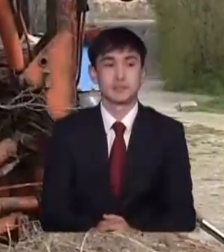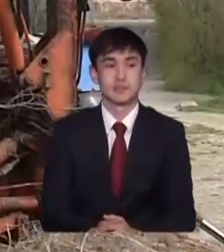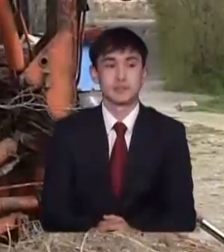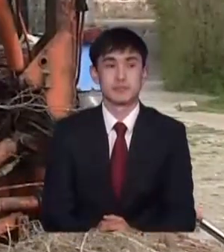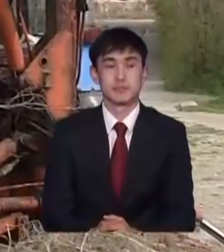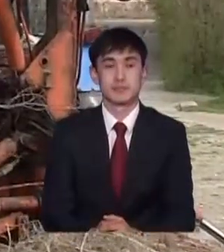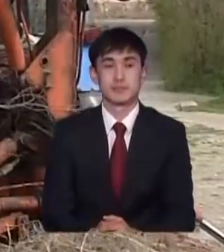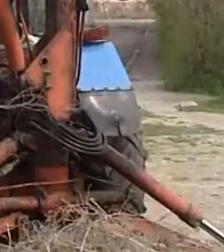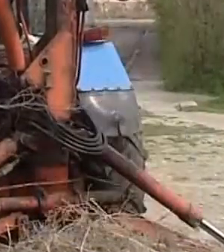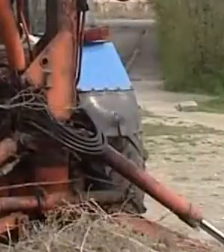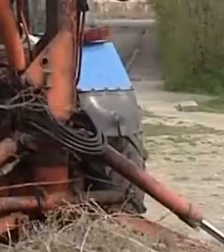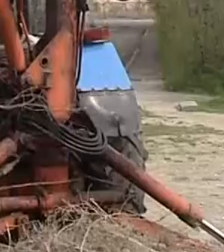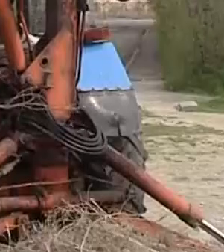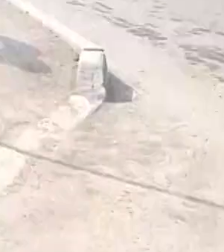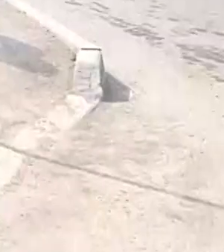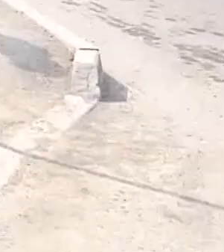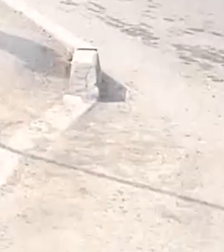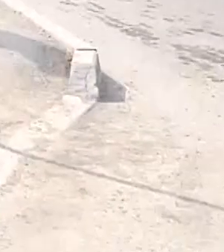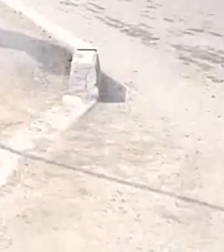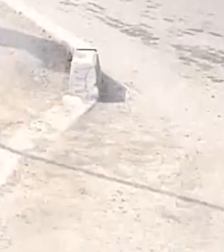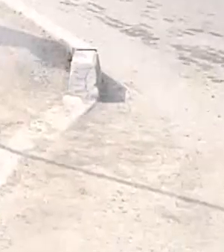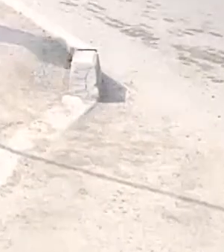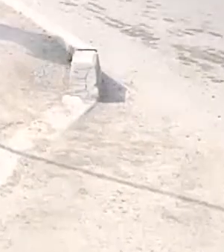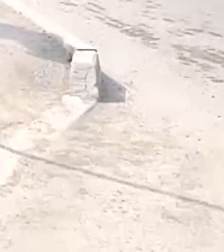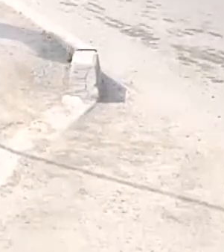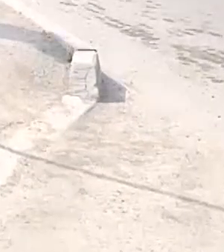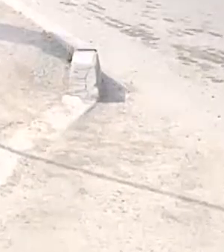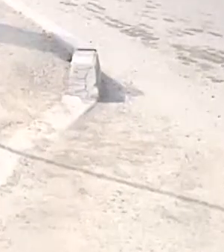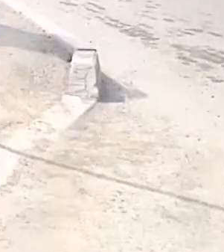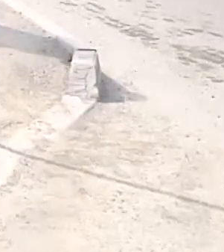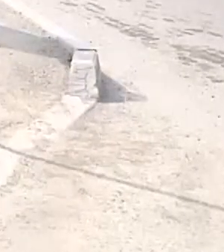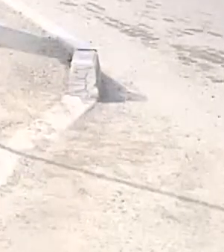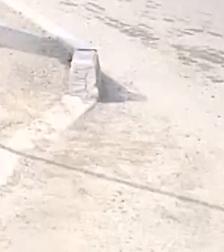апаева ер нурме курманбаев телерадиокомпания